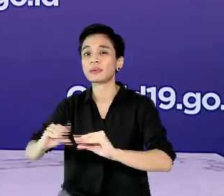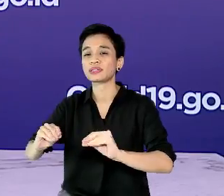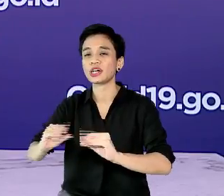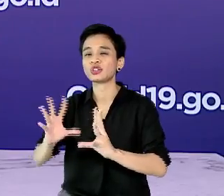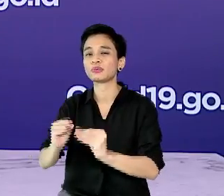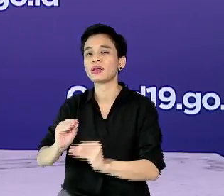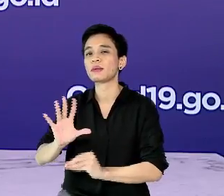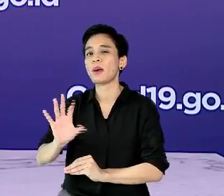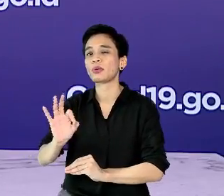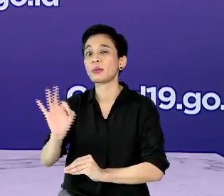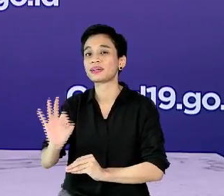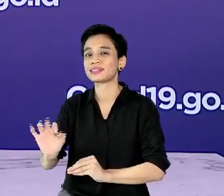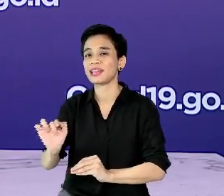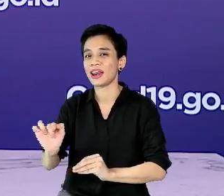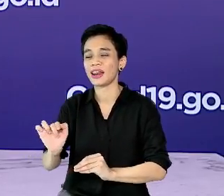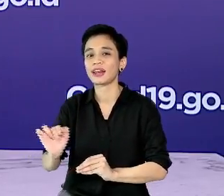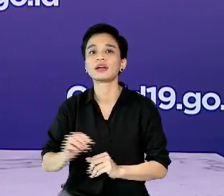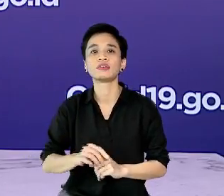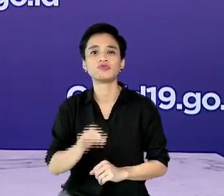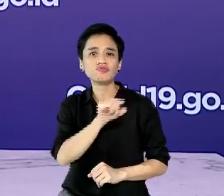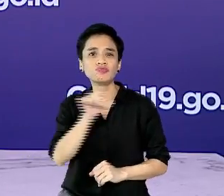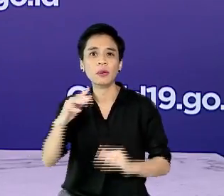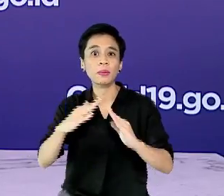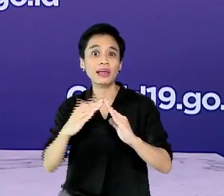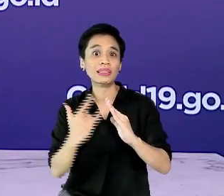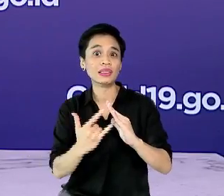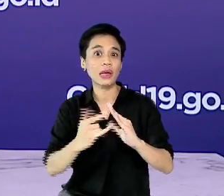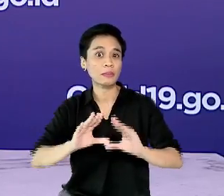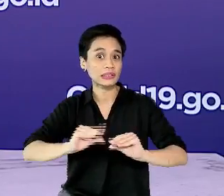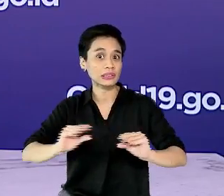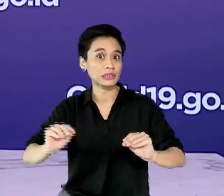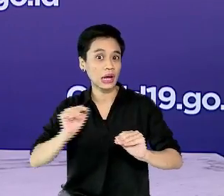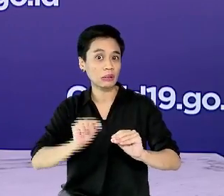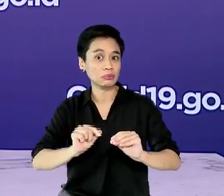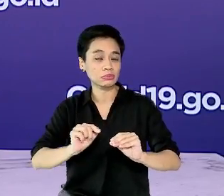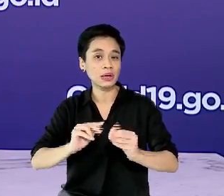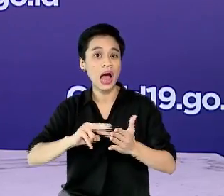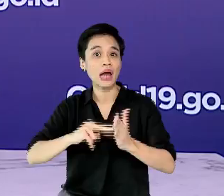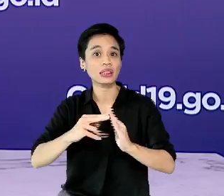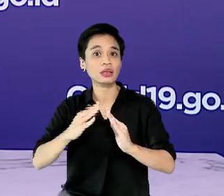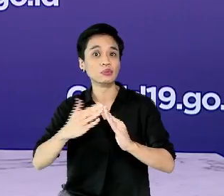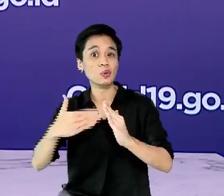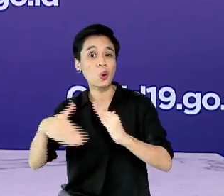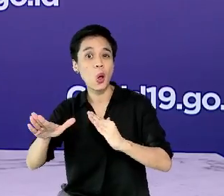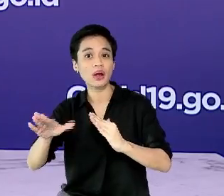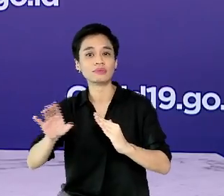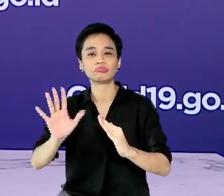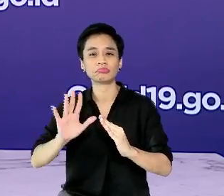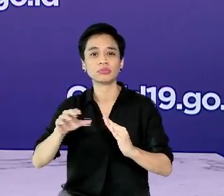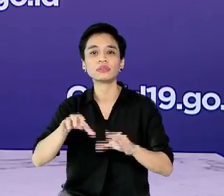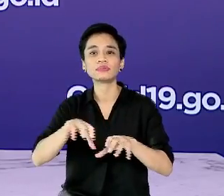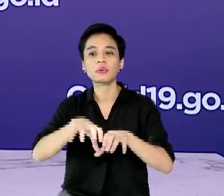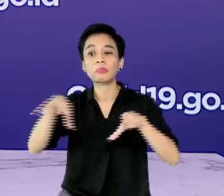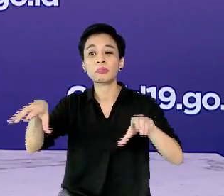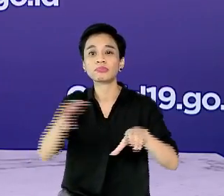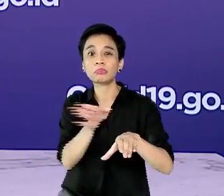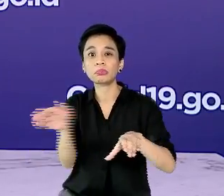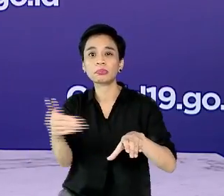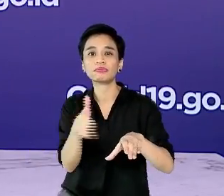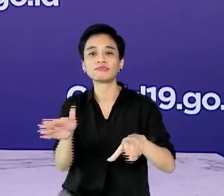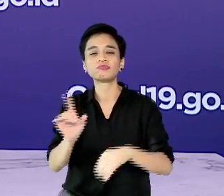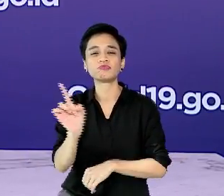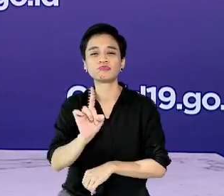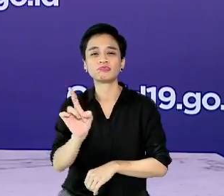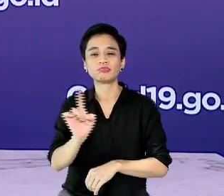untuk diingat, pada saat WFH, pekerja tidak boleh melakukan mobilisasi ke daerah lainnya.